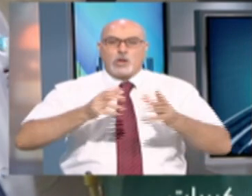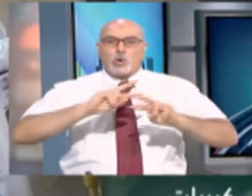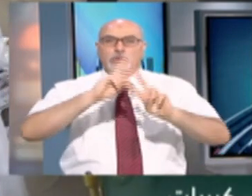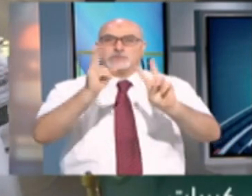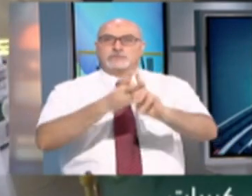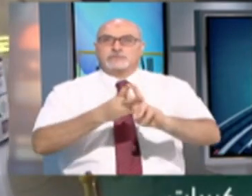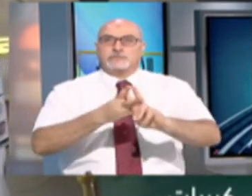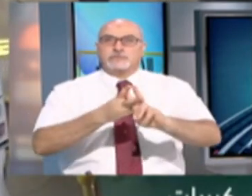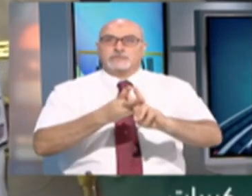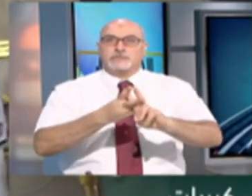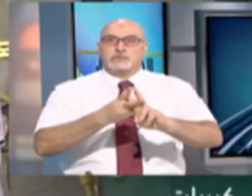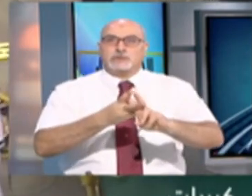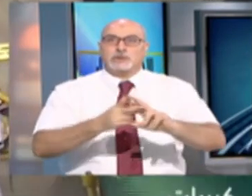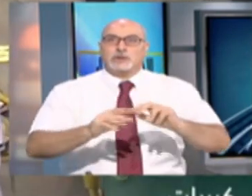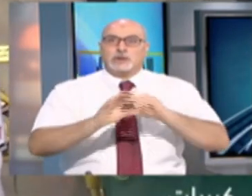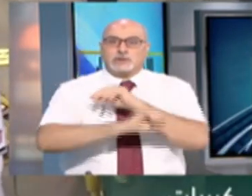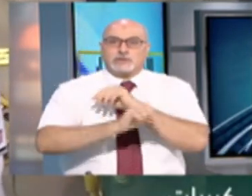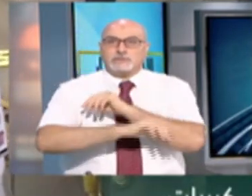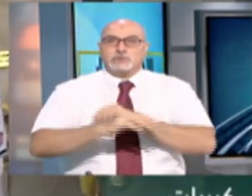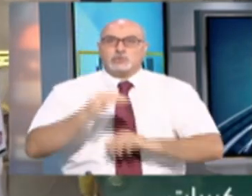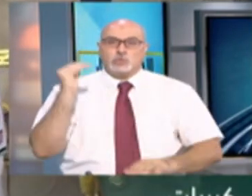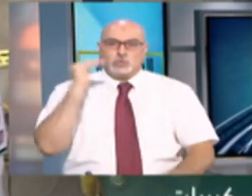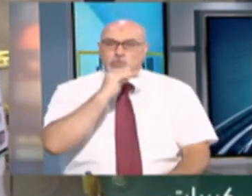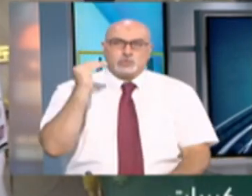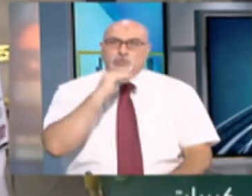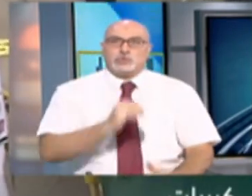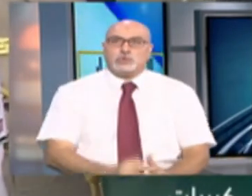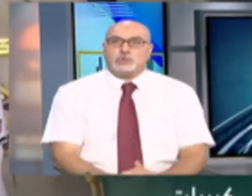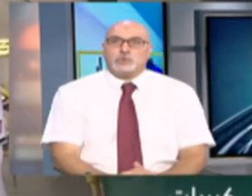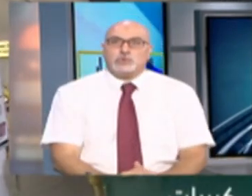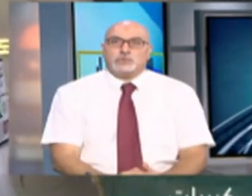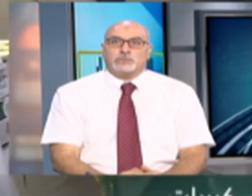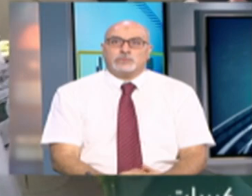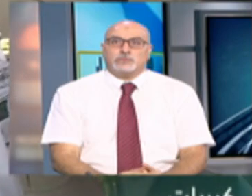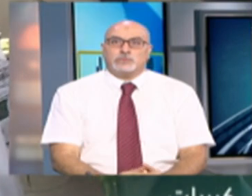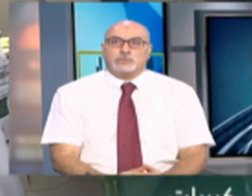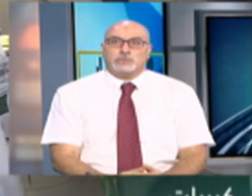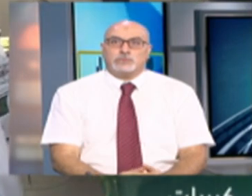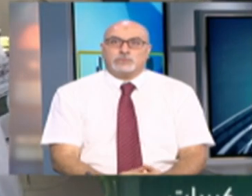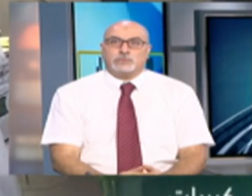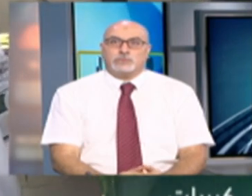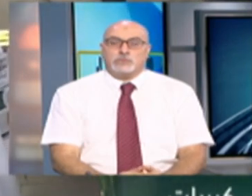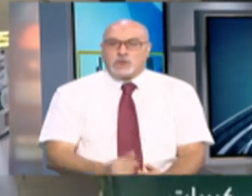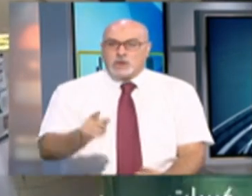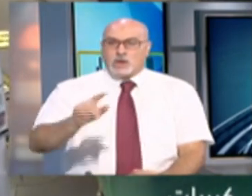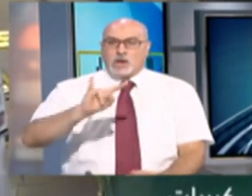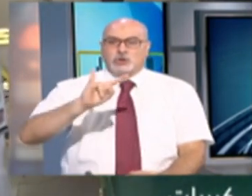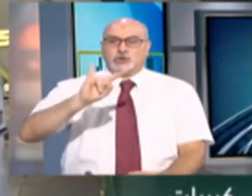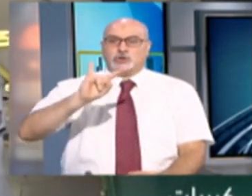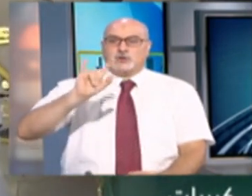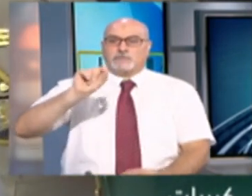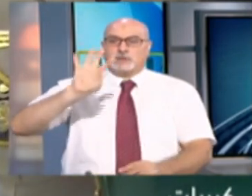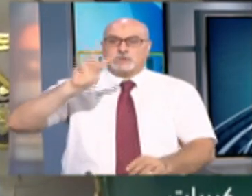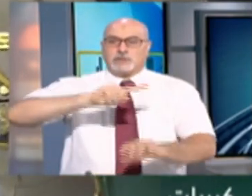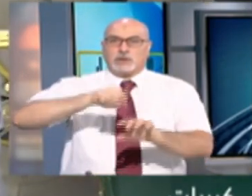سيسال دون توت لي كروند كابيتال ريجيونال، نديرو سيرفيس تاع لي زورجونس وحدو أج 24 تحت في البرج